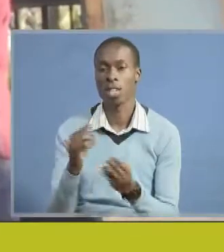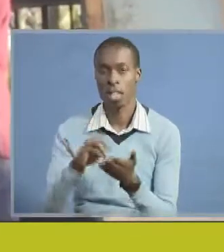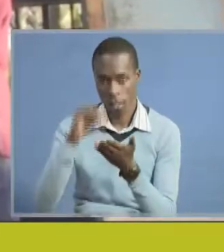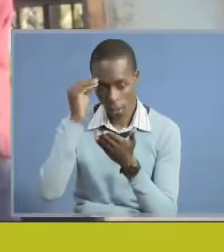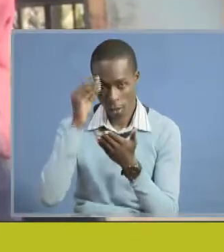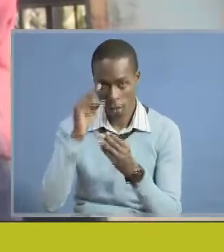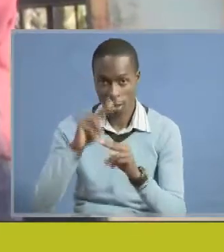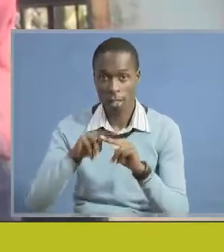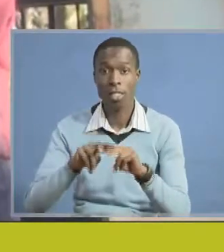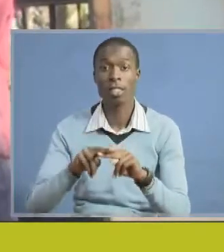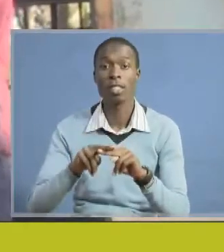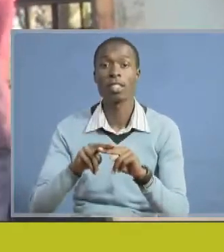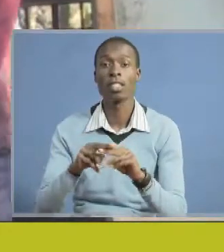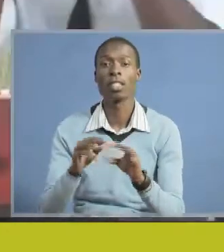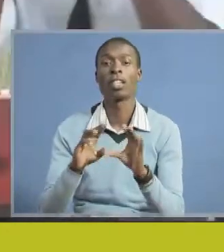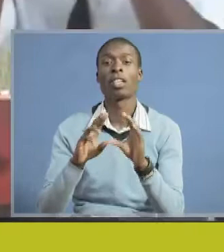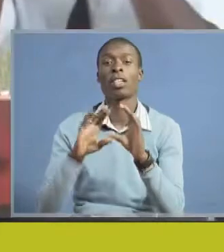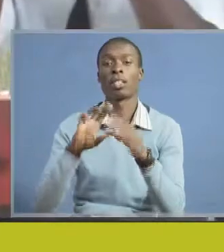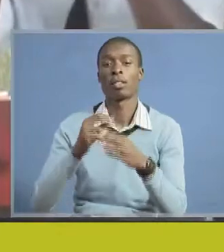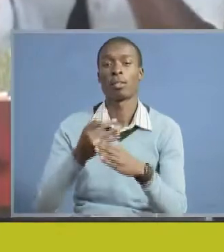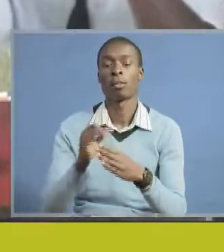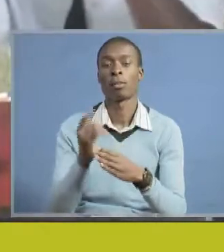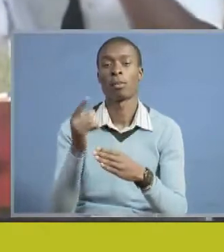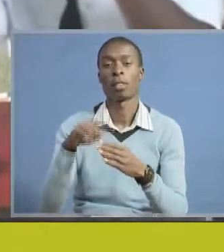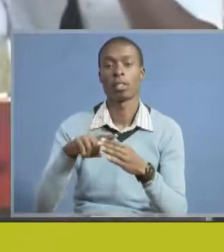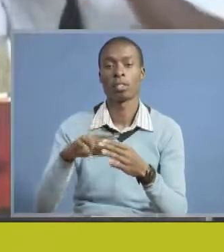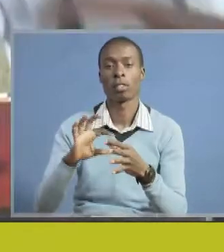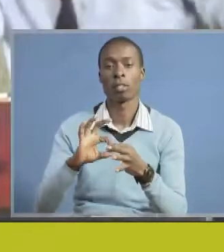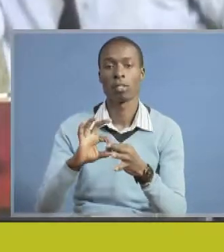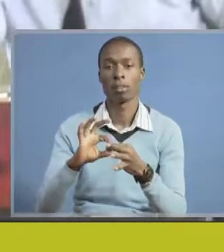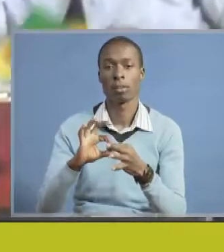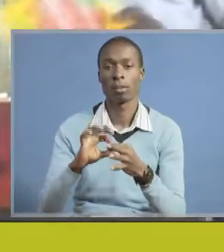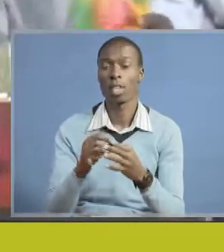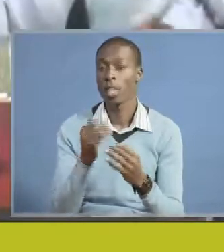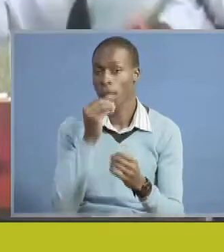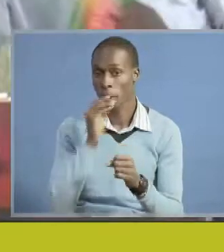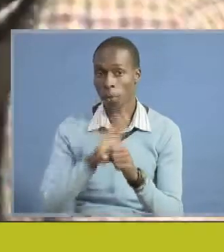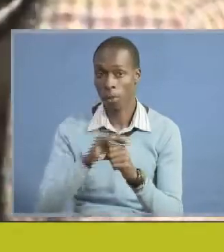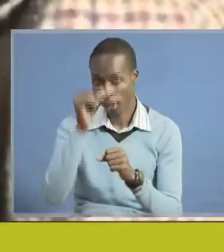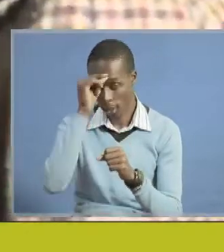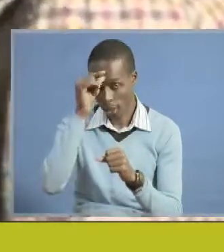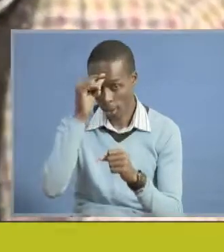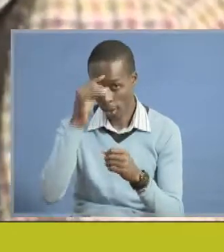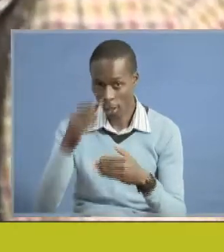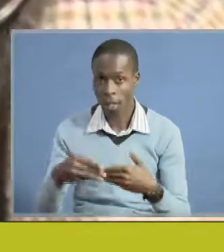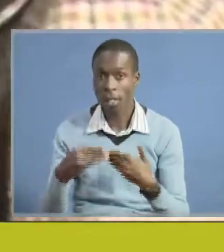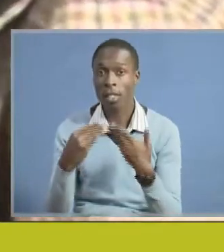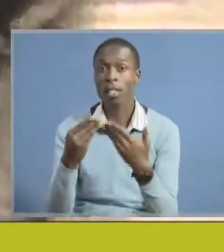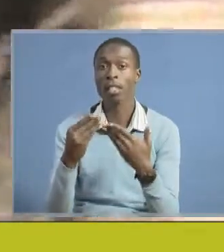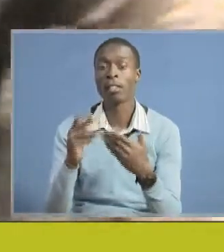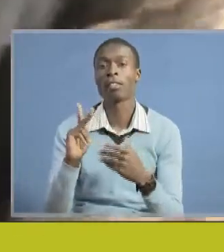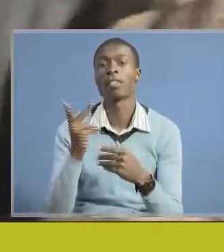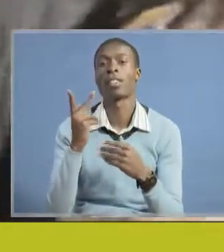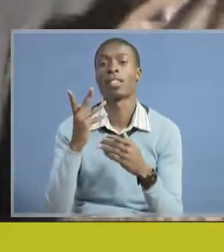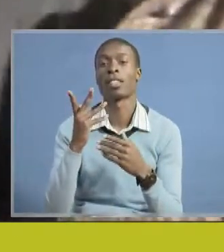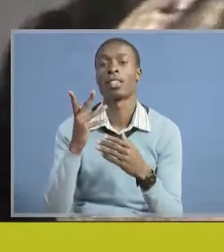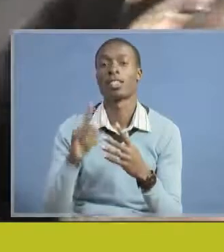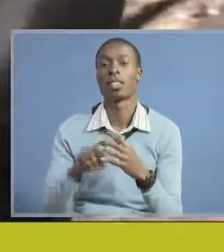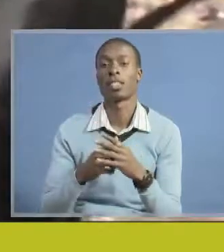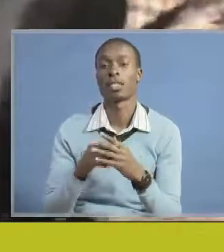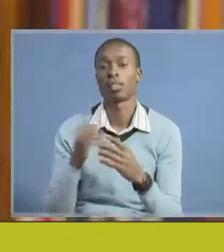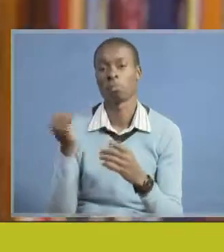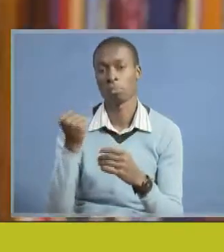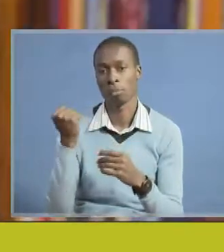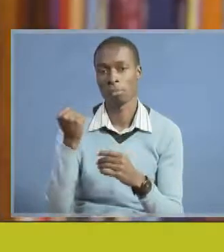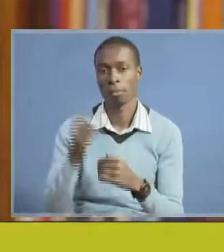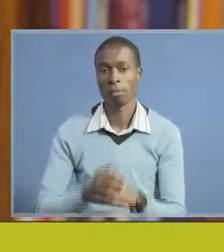amefanya mtihani huo amejiunga na kidato cha kwanza. Hii ni ahadi ambayo serikali Jubilee iliwaahidi wa Kenya wakizindua manifesto